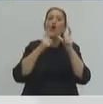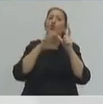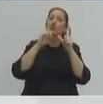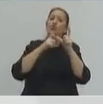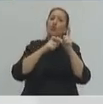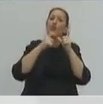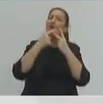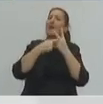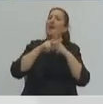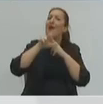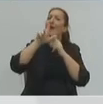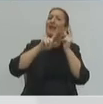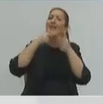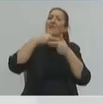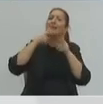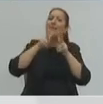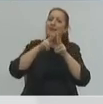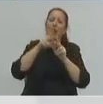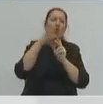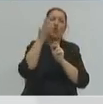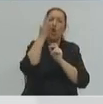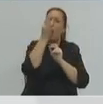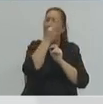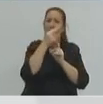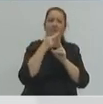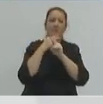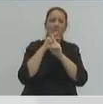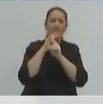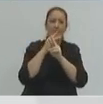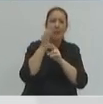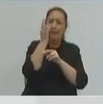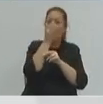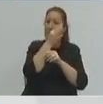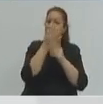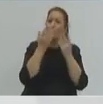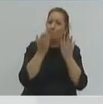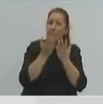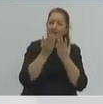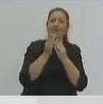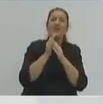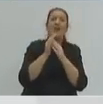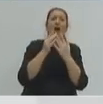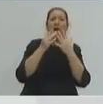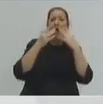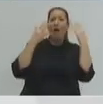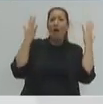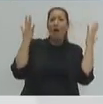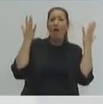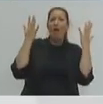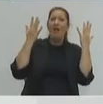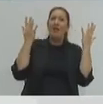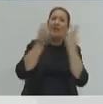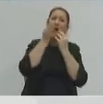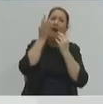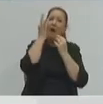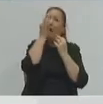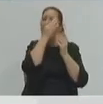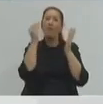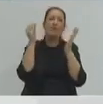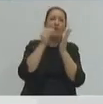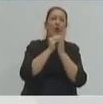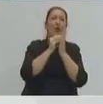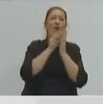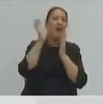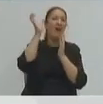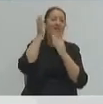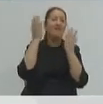sosyalizm, bunlar esasında kolay söylenebilen, hamasi nutuklarda yer bulabilen kavramlar. Ama bunu